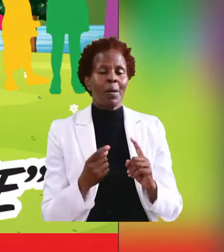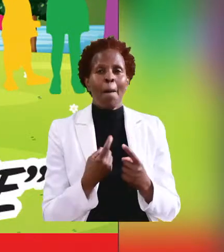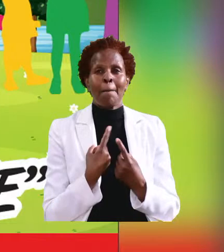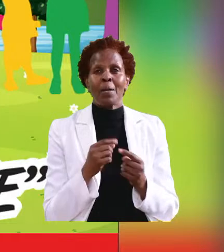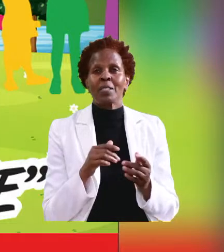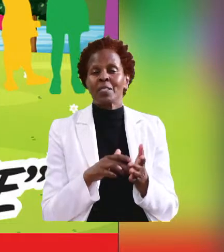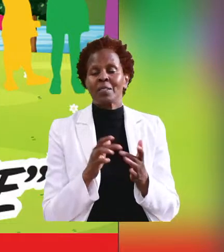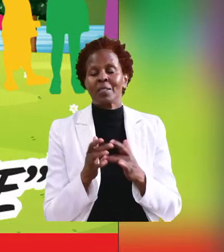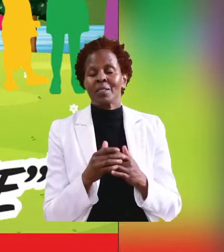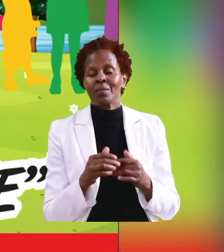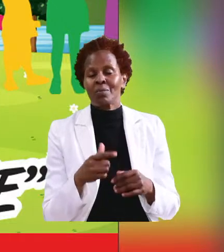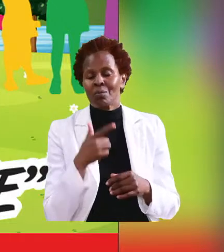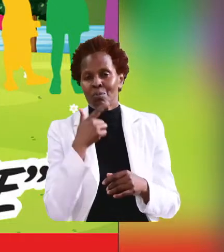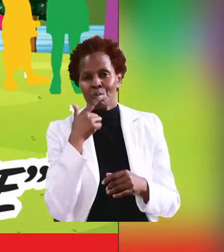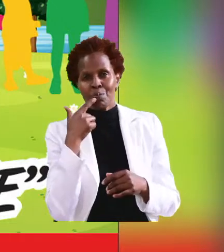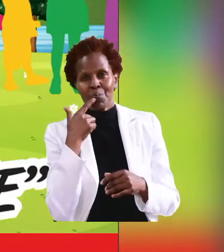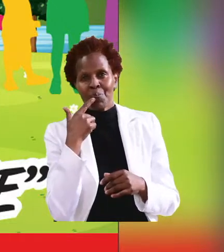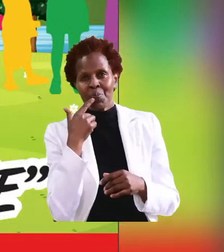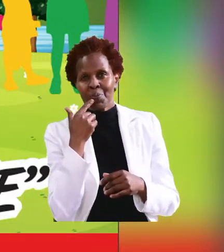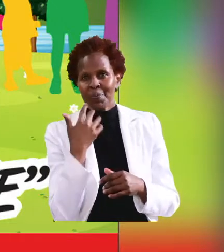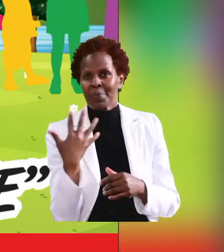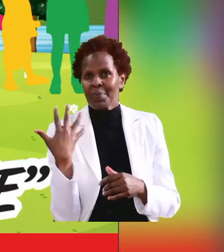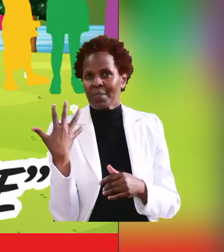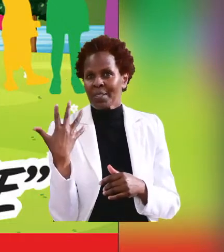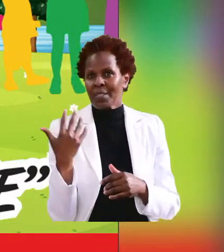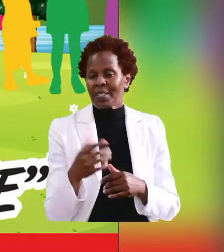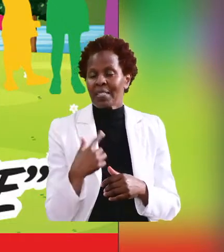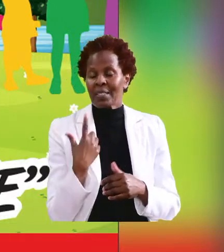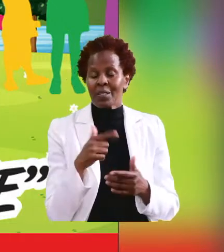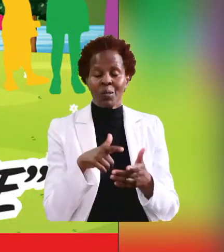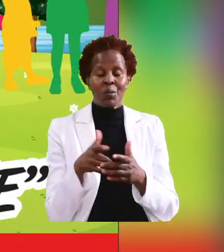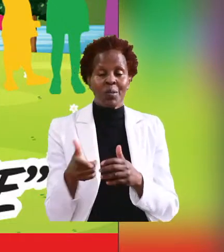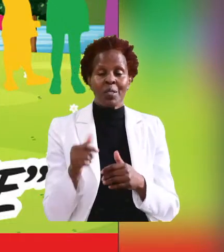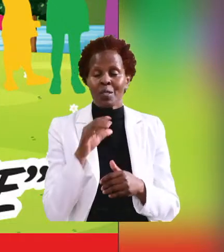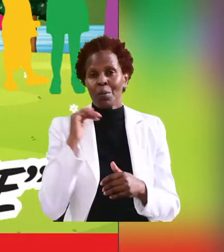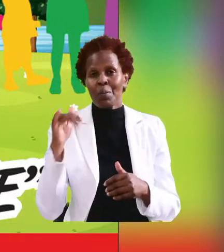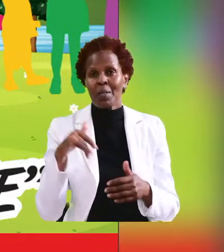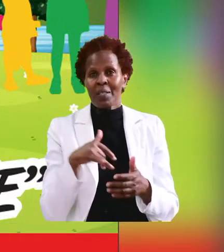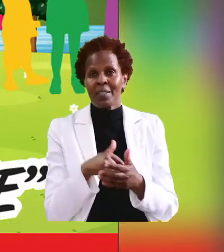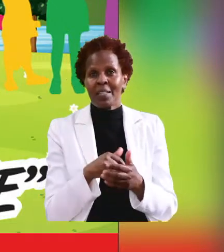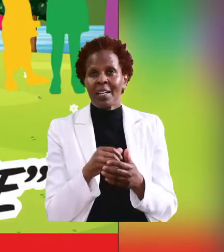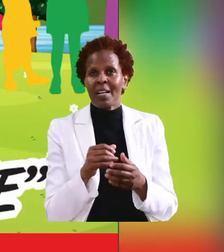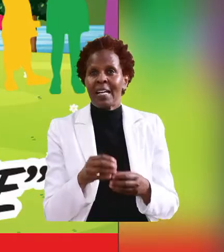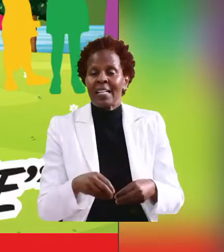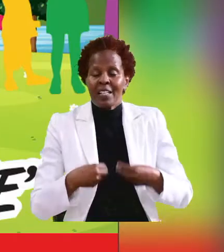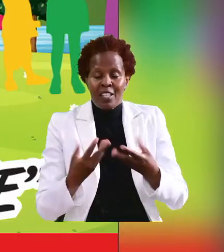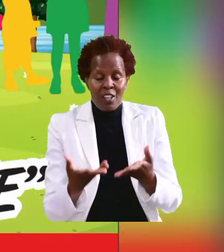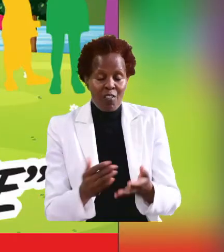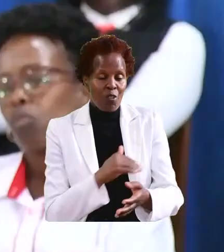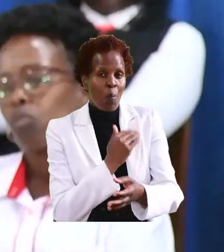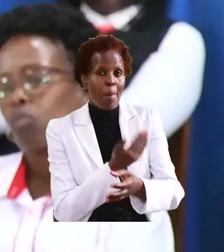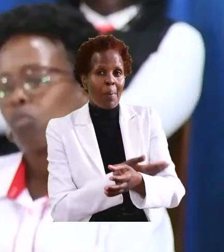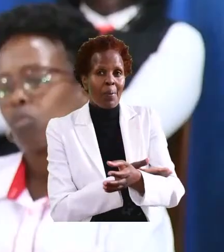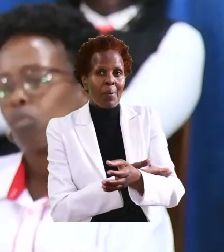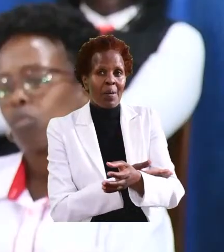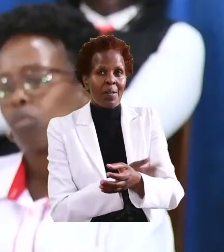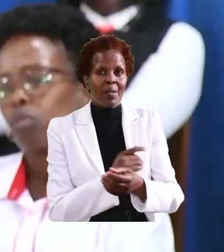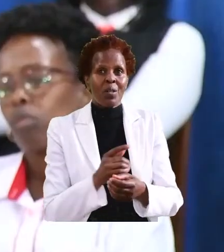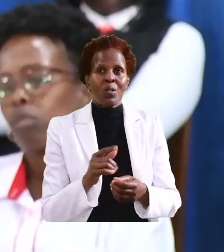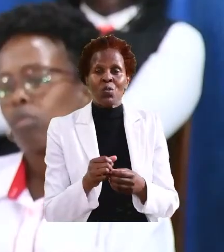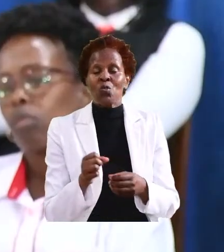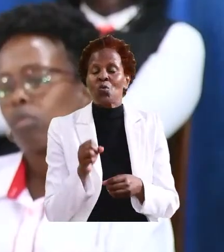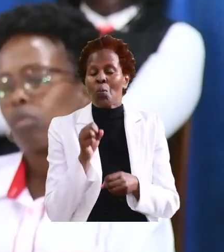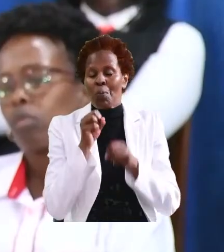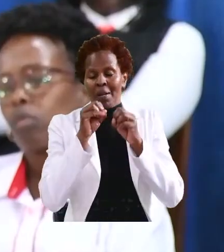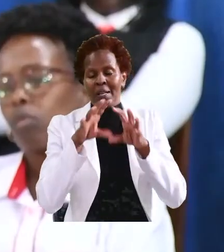alinyorosha mkono yake kwenye mdomo ya Yeremia na kumwambia kwamba nimekupa kipawa cha kubariki